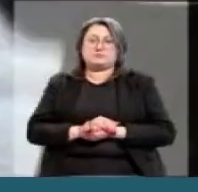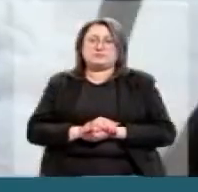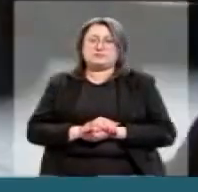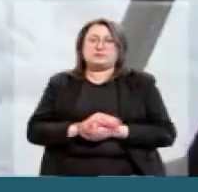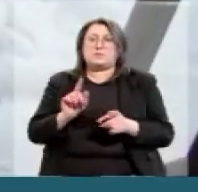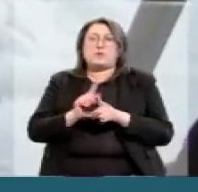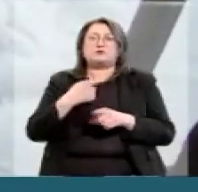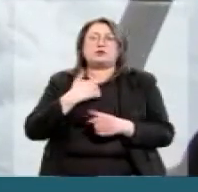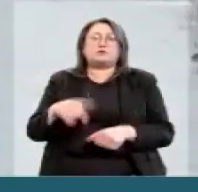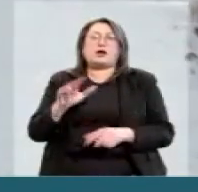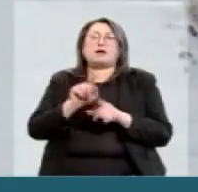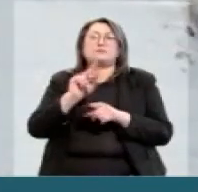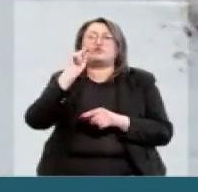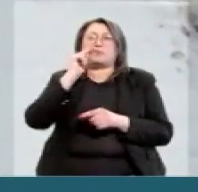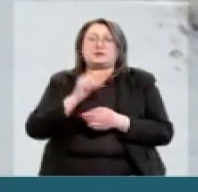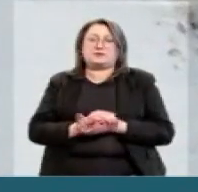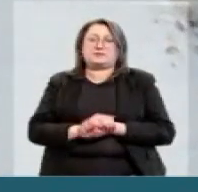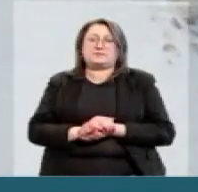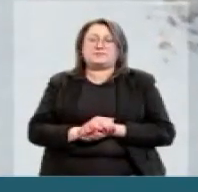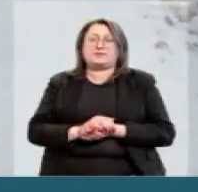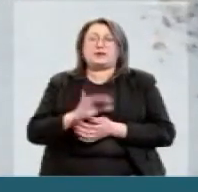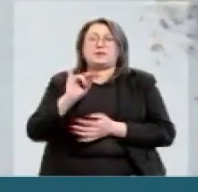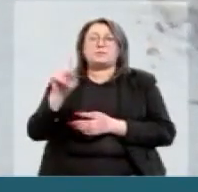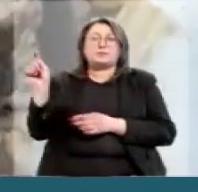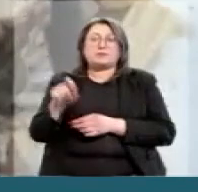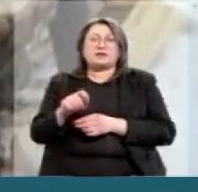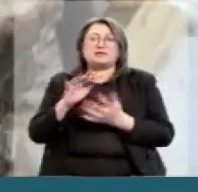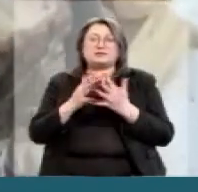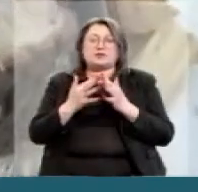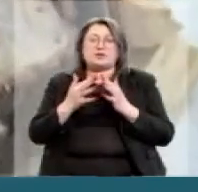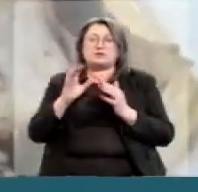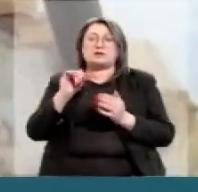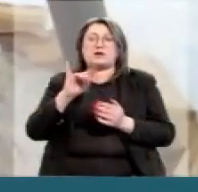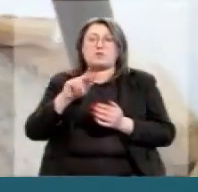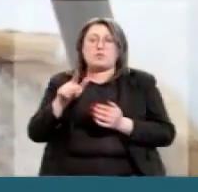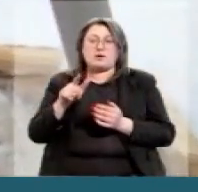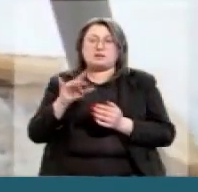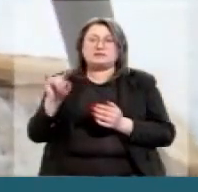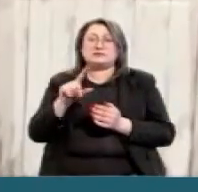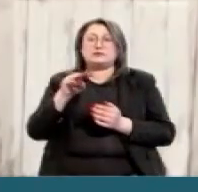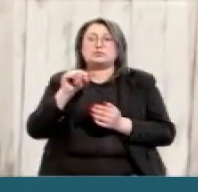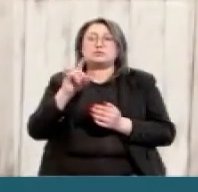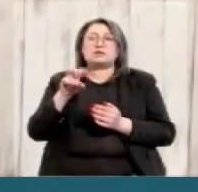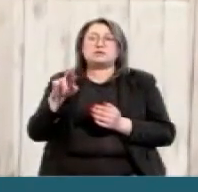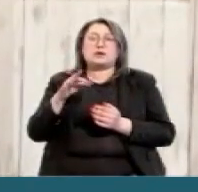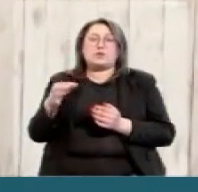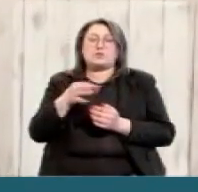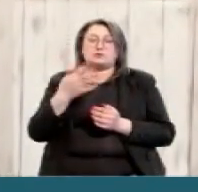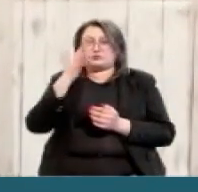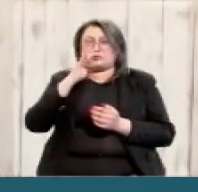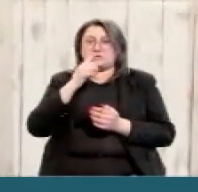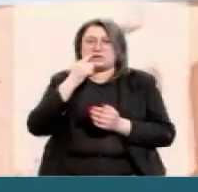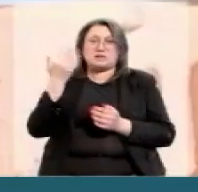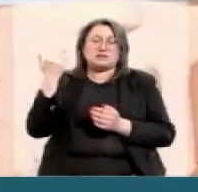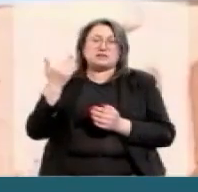Сәкен Ділдайып Сарыкөл ауданындағы Соналы ауылына Түркістан облысынан 4 ай бұрын көшіп келді. 6 баласы бар. Өзі көктем туа маусымдық жұмысқа шығам дейді. Одан